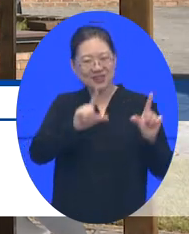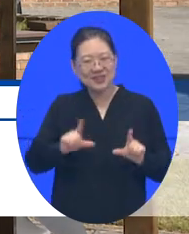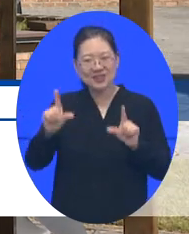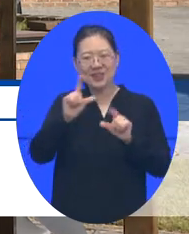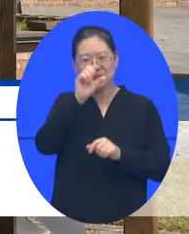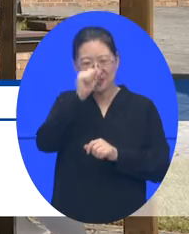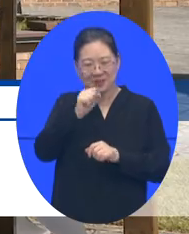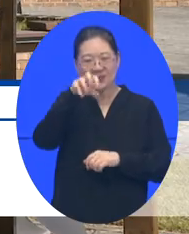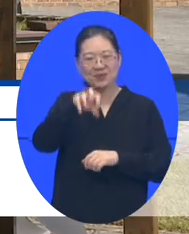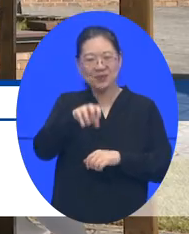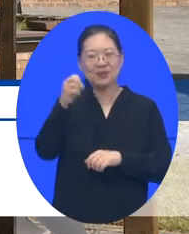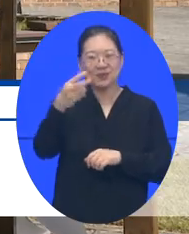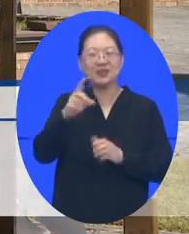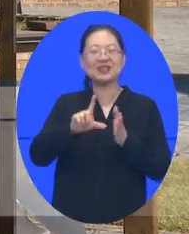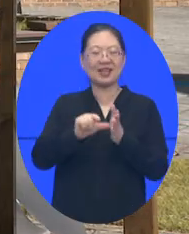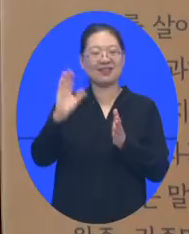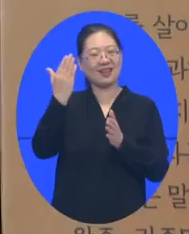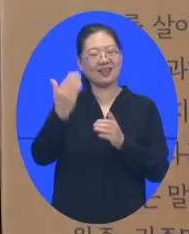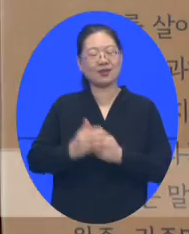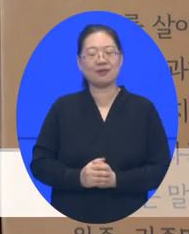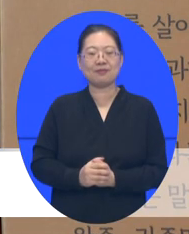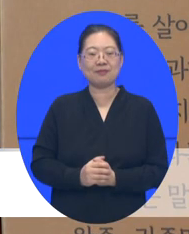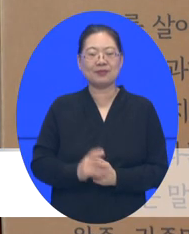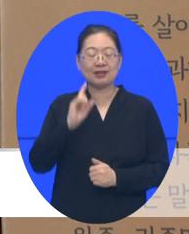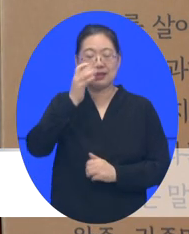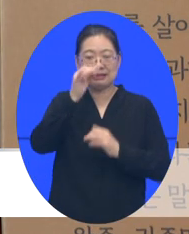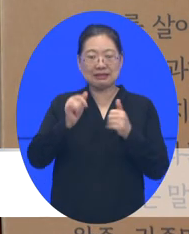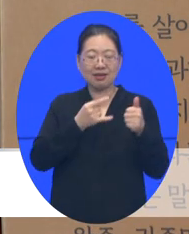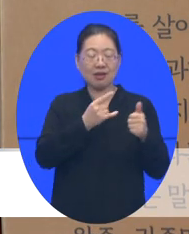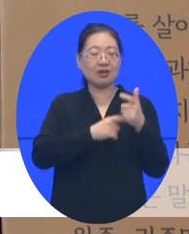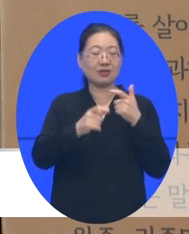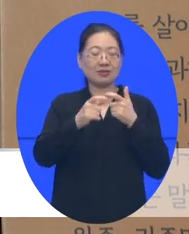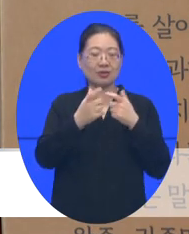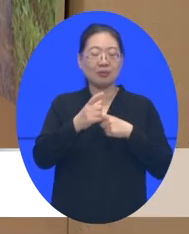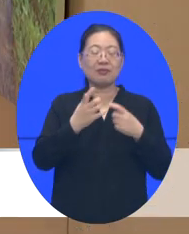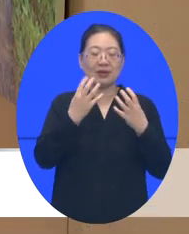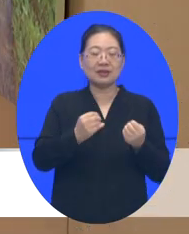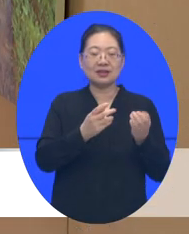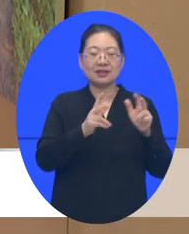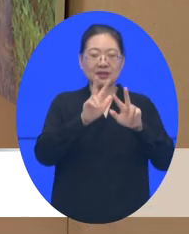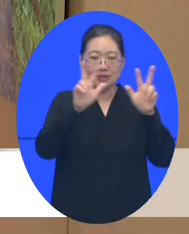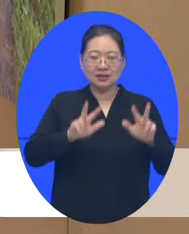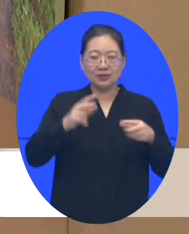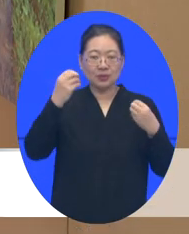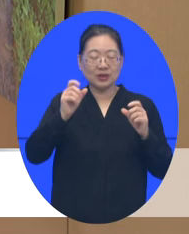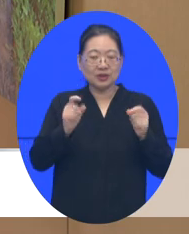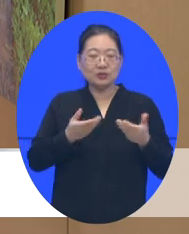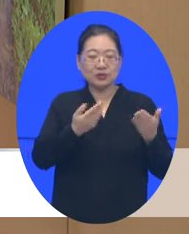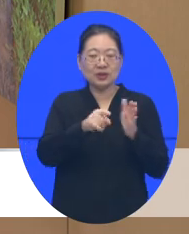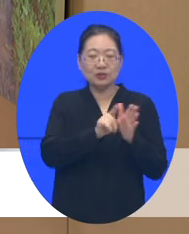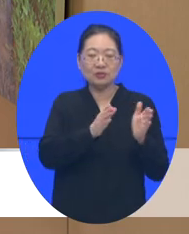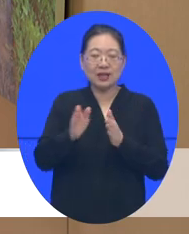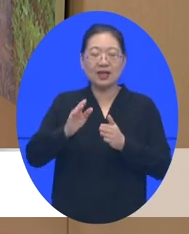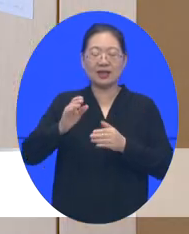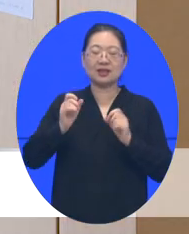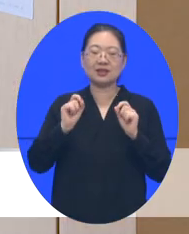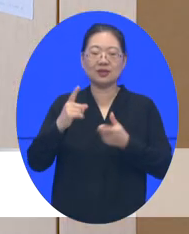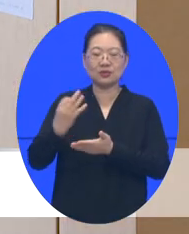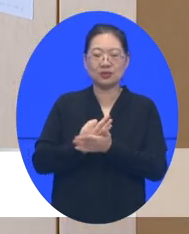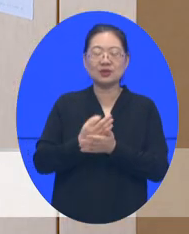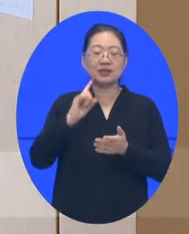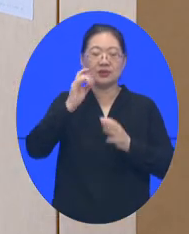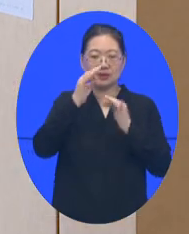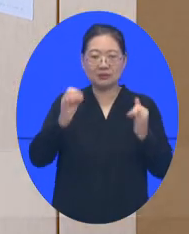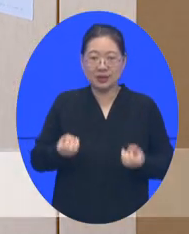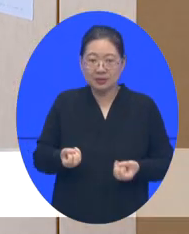있는 좋은 장소이자 시간이 되는 것 같습니다. 예술인에게 더 많은 전시와 공연 기회를 제공하기 위해 마련된 기회소득 예술인